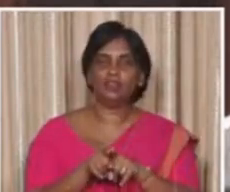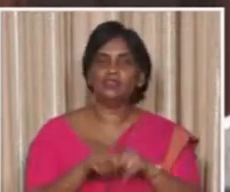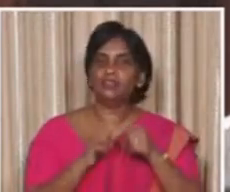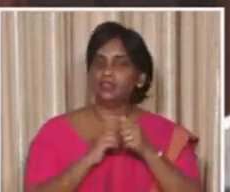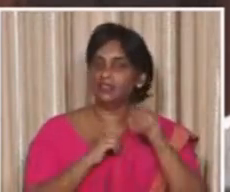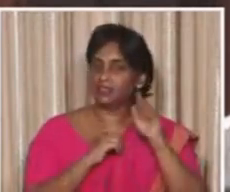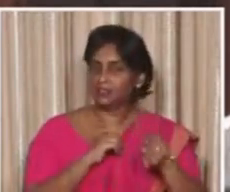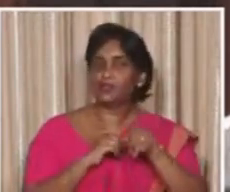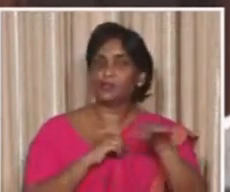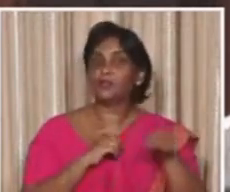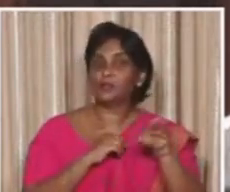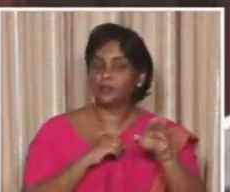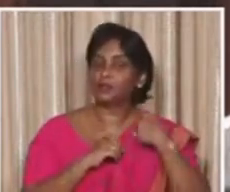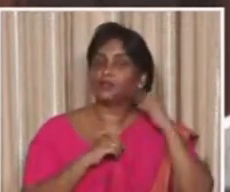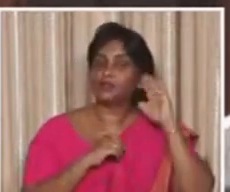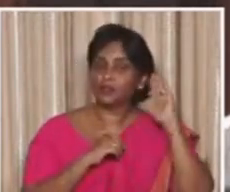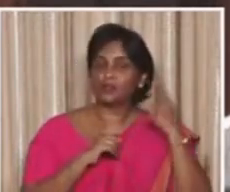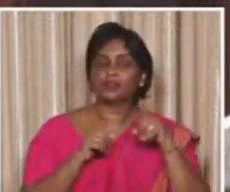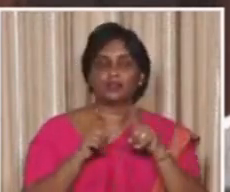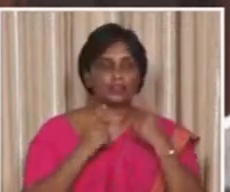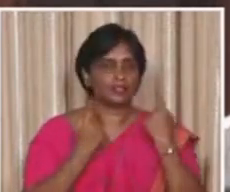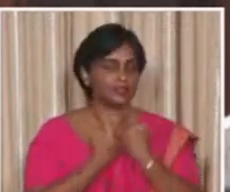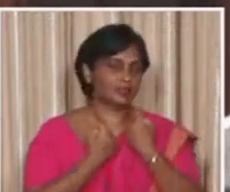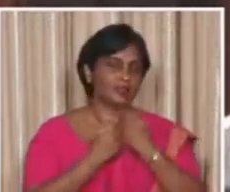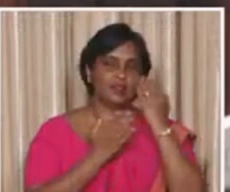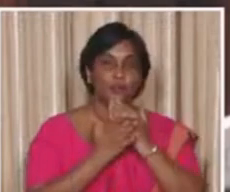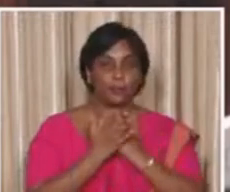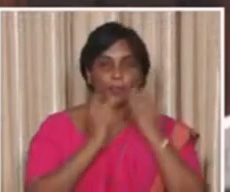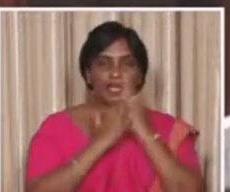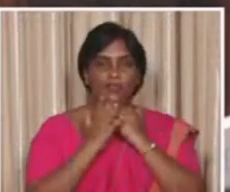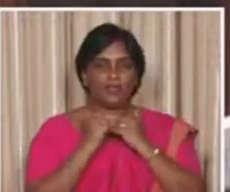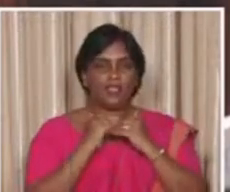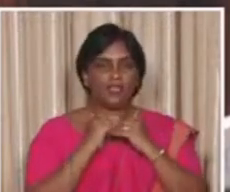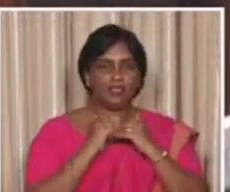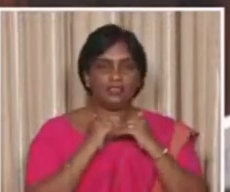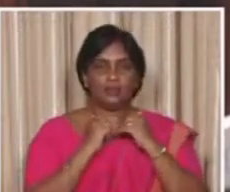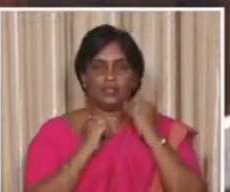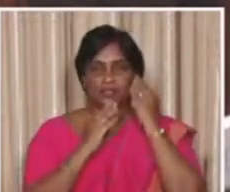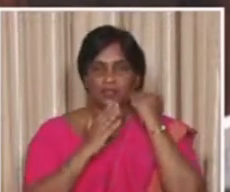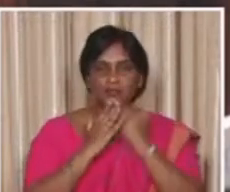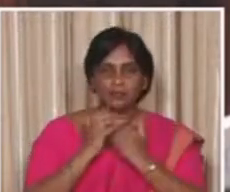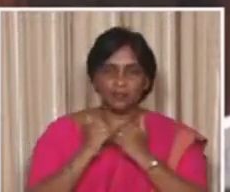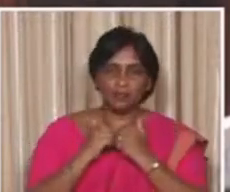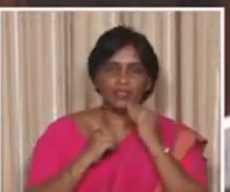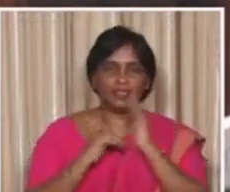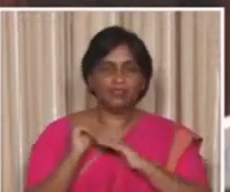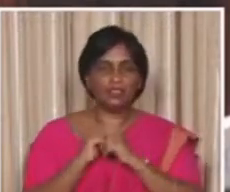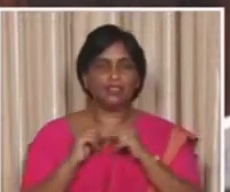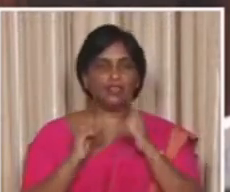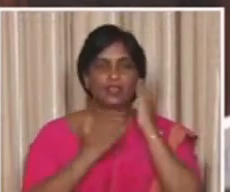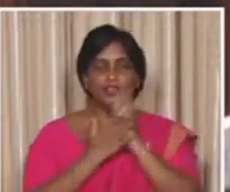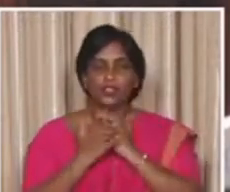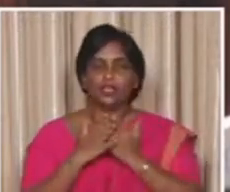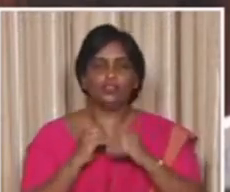சென்று மேய்ச்சித்தறை அபகரிப்பு செய்வதனூடாக எங்களுடைய மக்களை அந்த கால்நடைகளை நம்பி தங்களை வாழ்க்கையை முன்னெடுக்கும் அந்த உறவுகளுக்கு